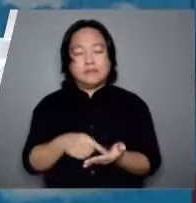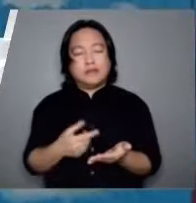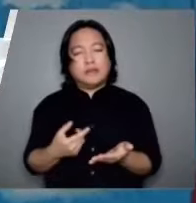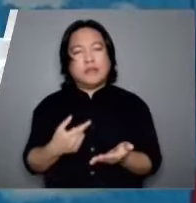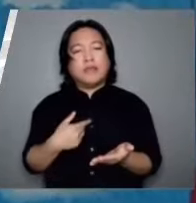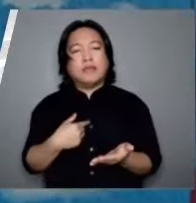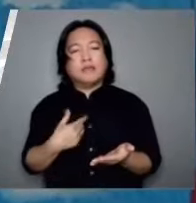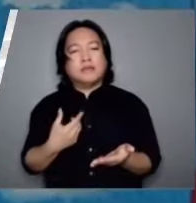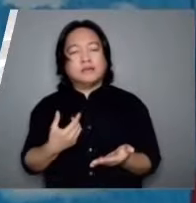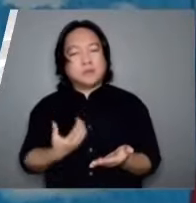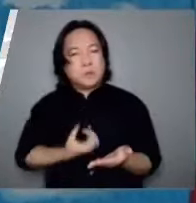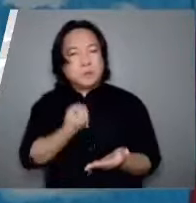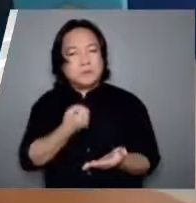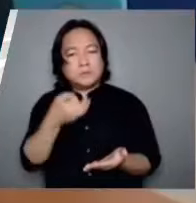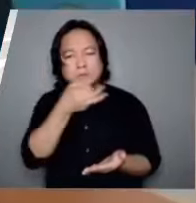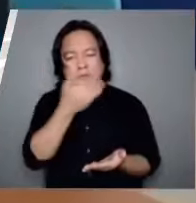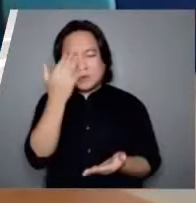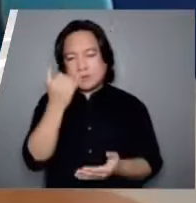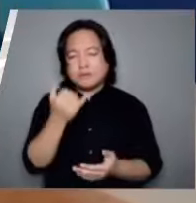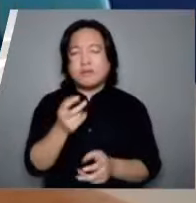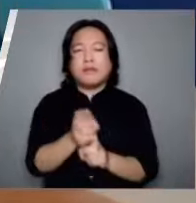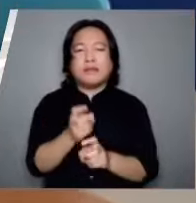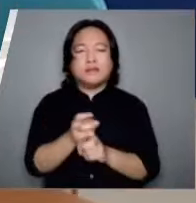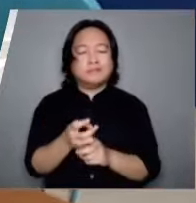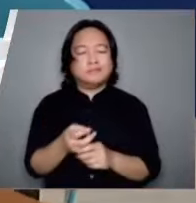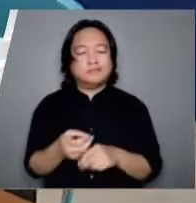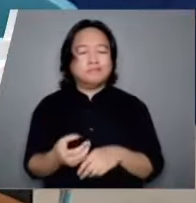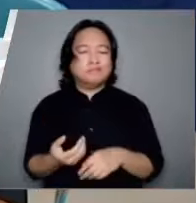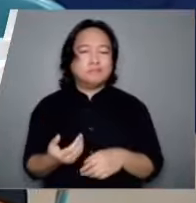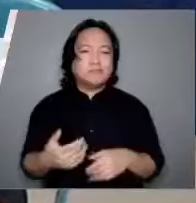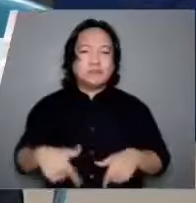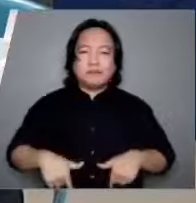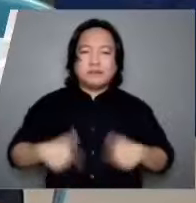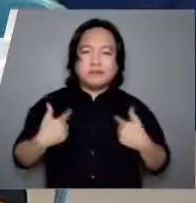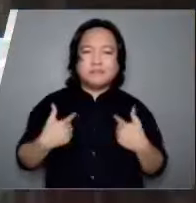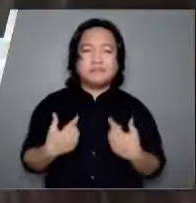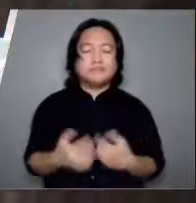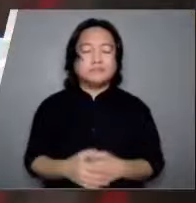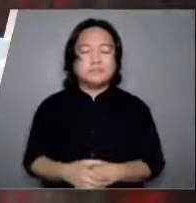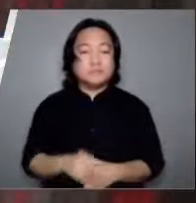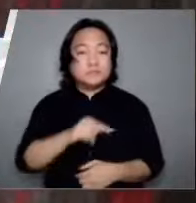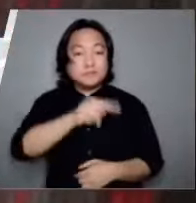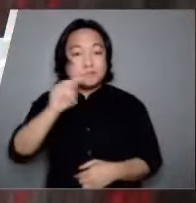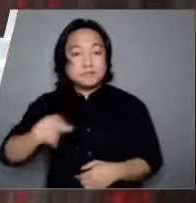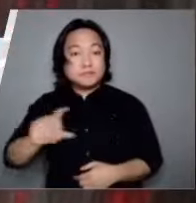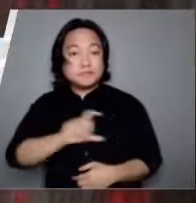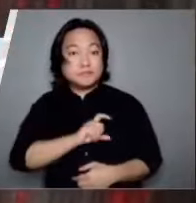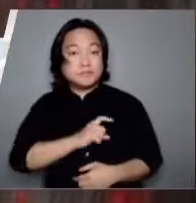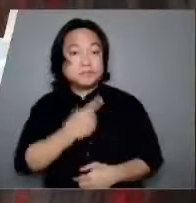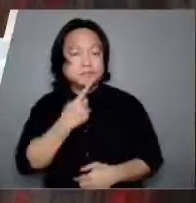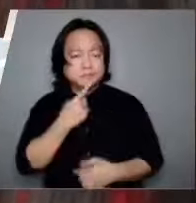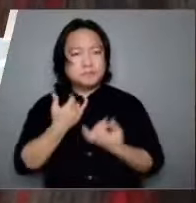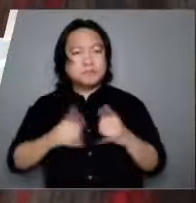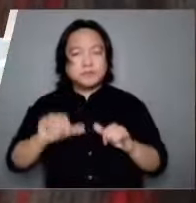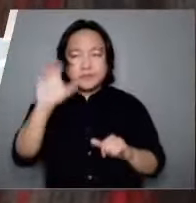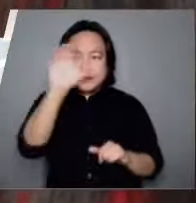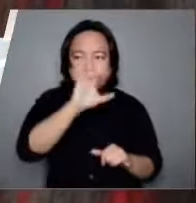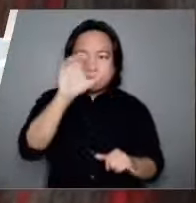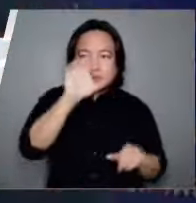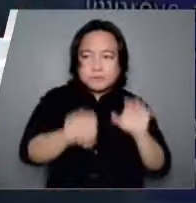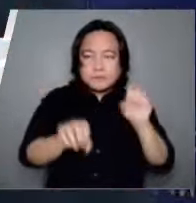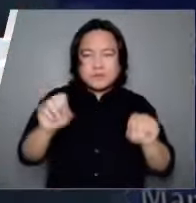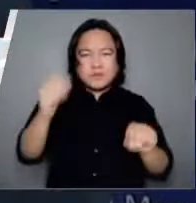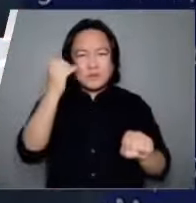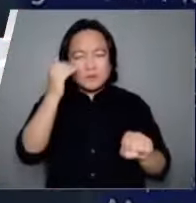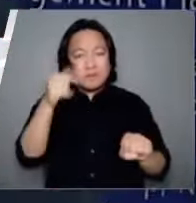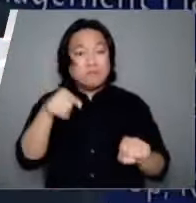Dalawa lang po sa kahirapan, ma'am. Ayon sa Navotas Police, tuloy-tuloy ang kanilang operasyon dahil hindi rin daw tumitigil ang kalakaran